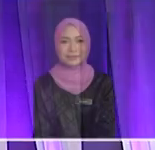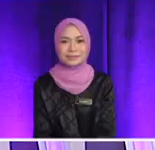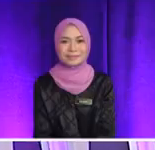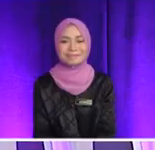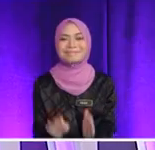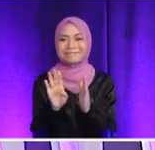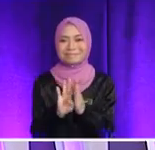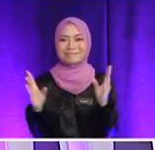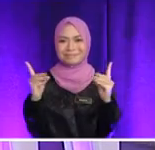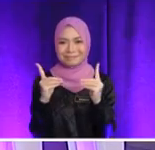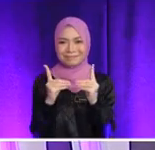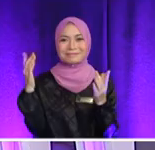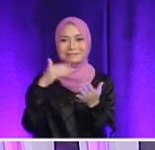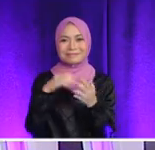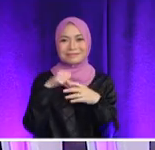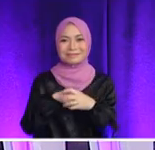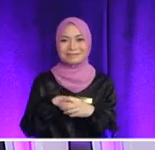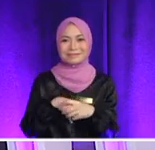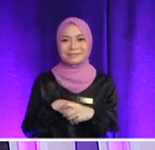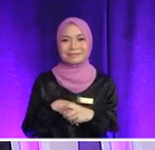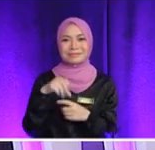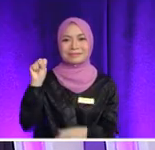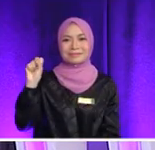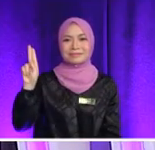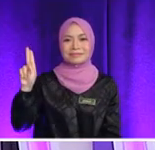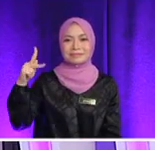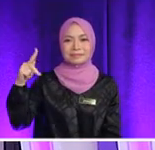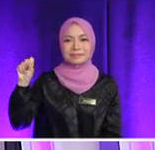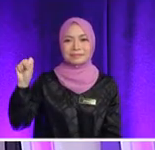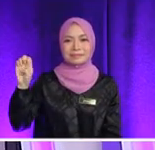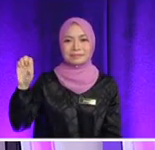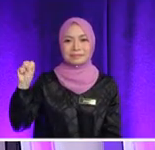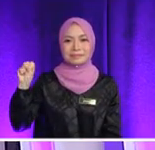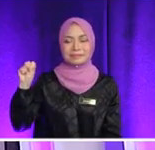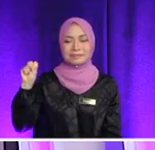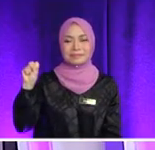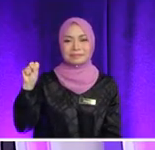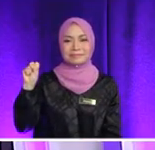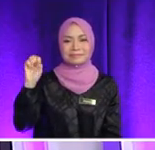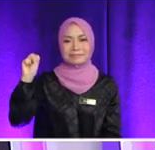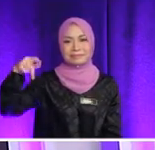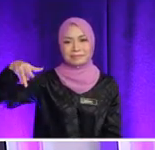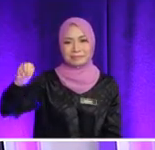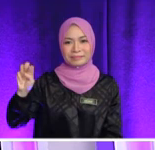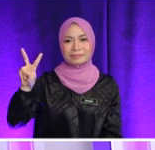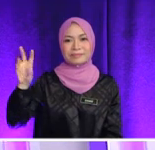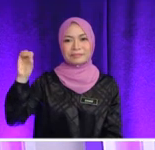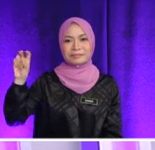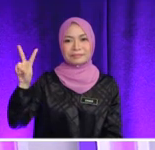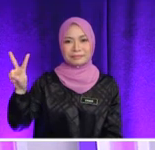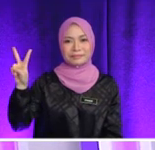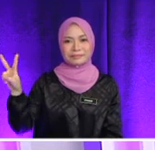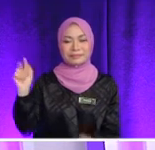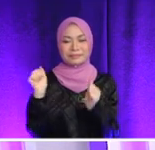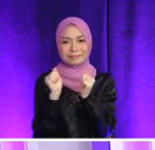kembali dalam sukses SPM 2022 bersama dengan saya Lukman Hakim juga cekgu Surabaya honey